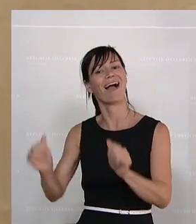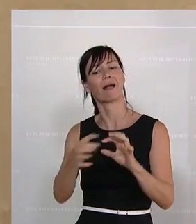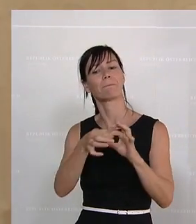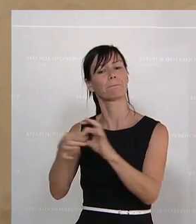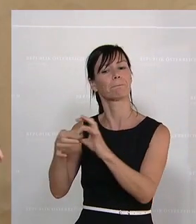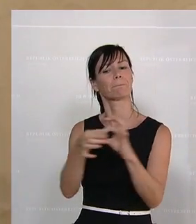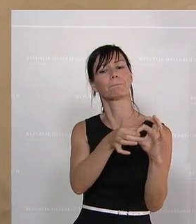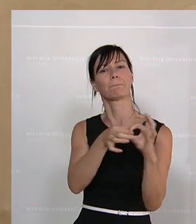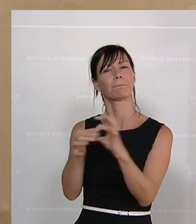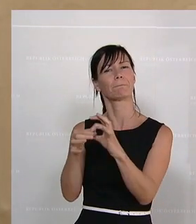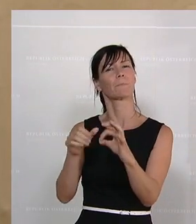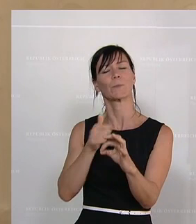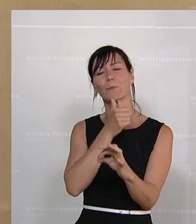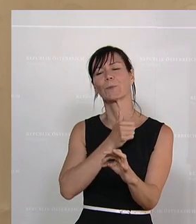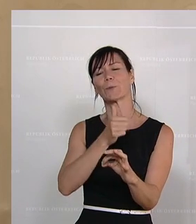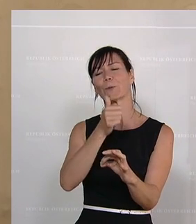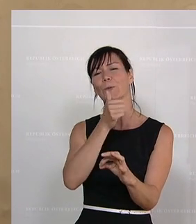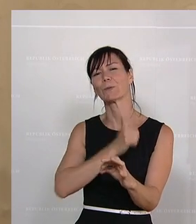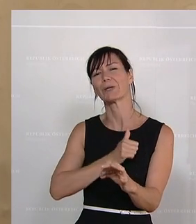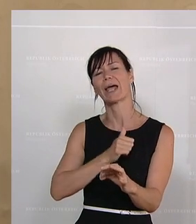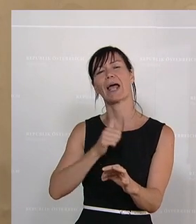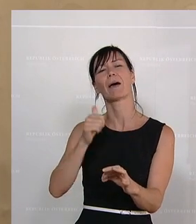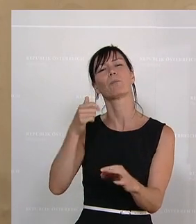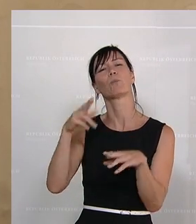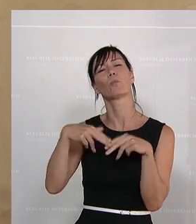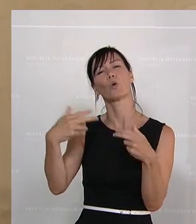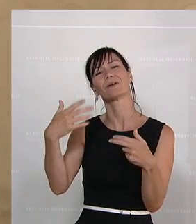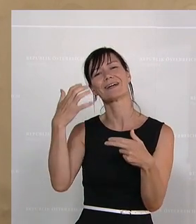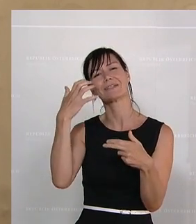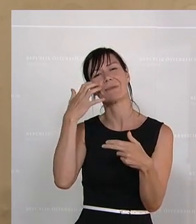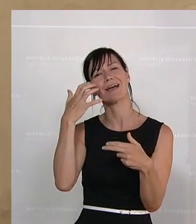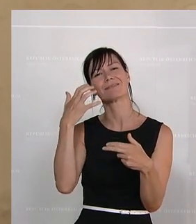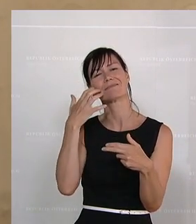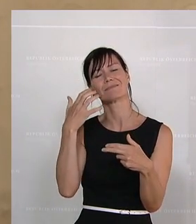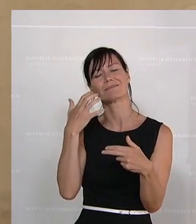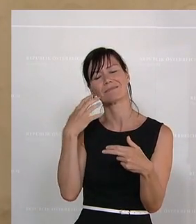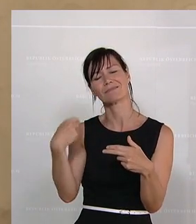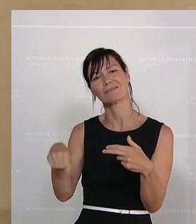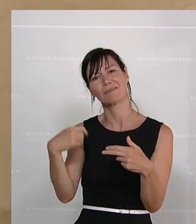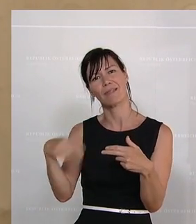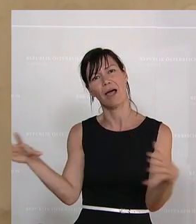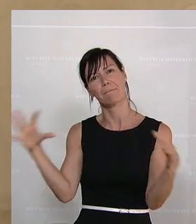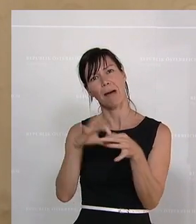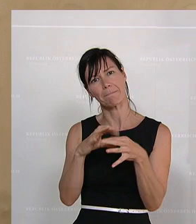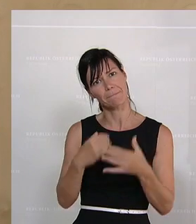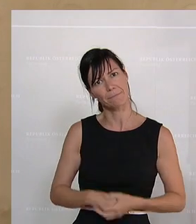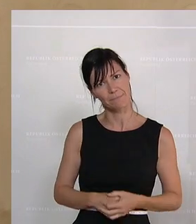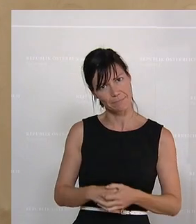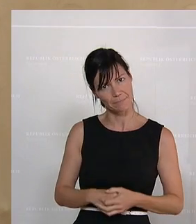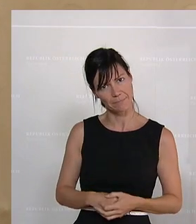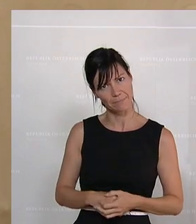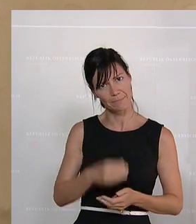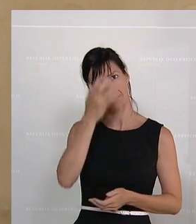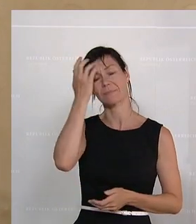wahlkampf des grünen bundespräsidenten also wenn man es auf den punkt bringt es handelt sich